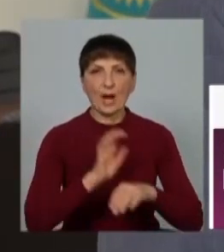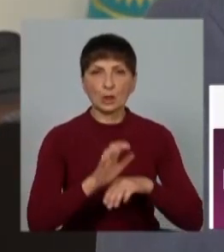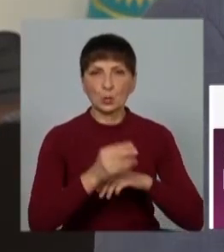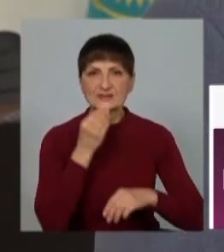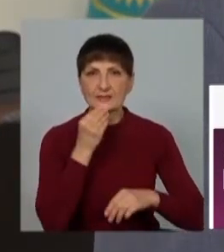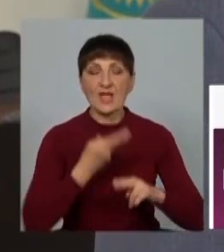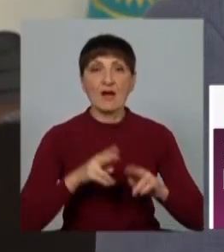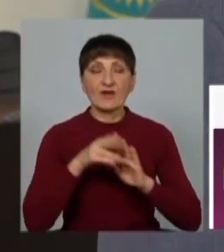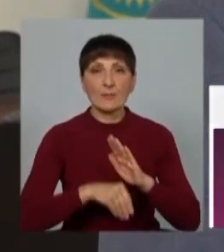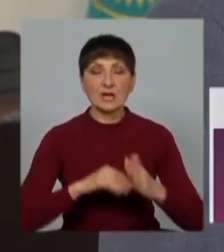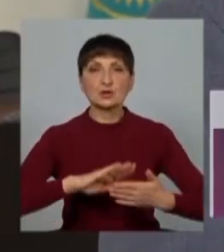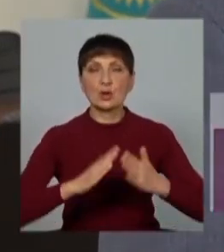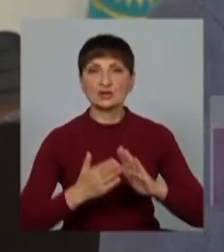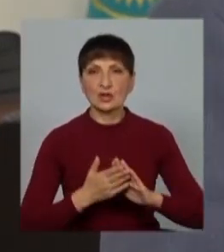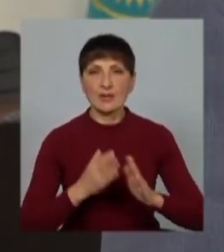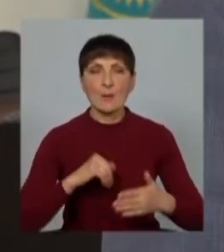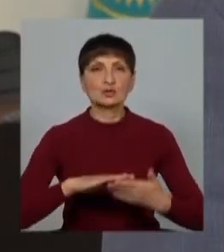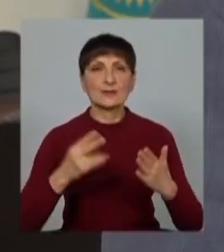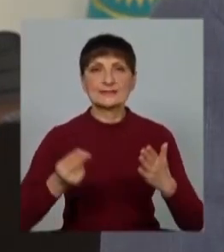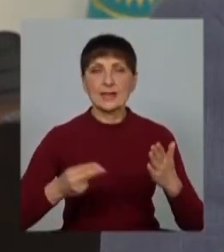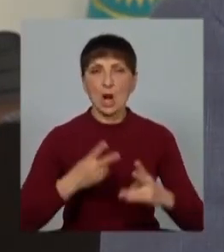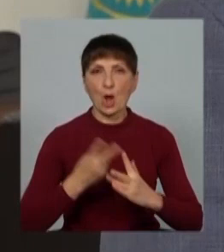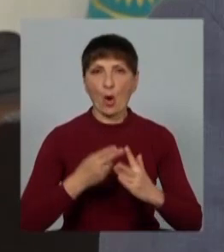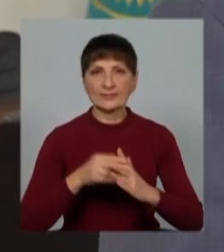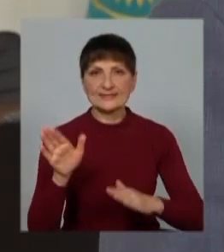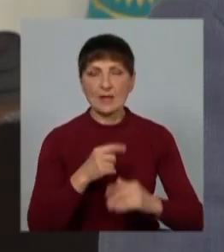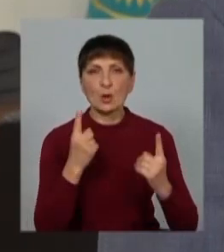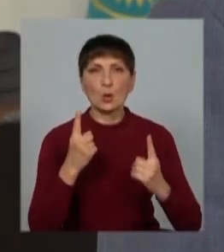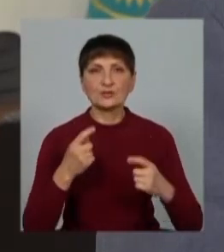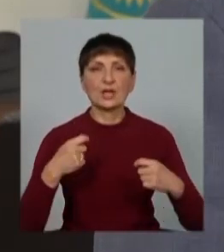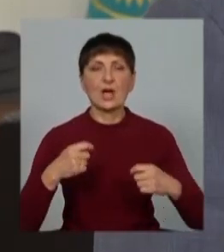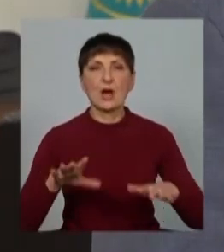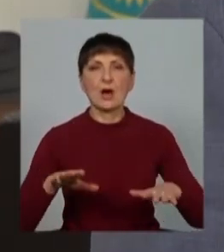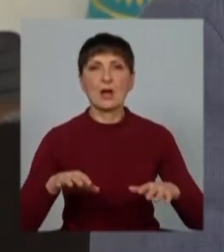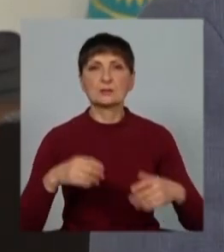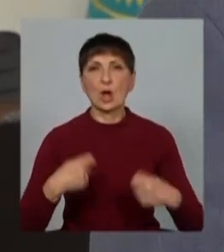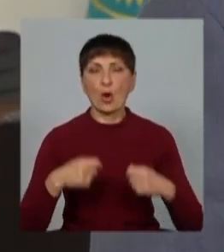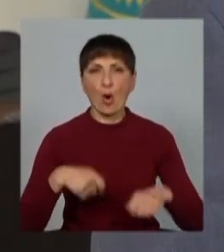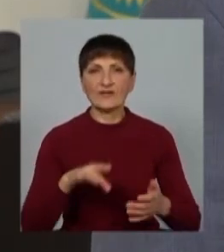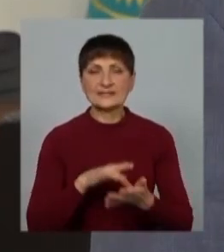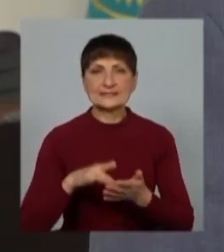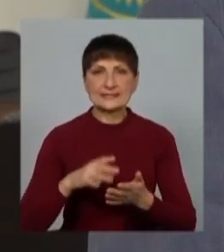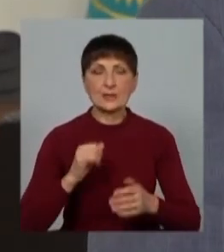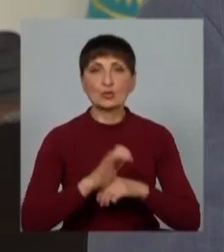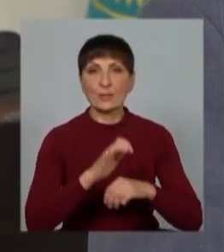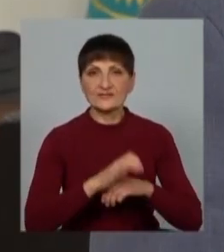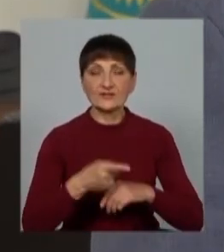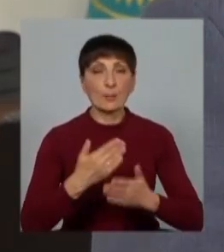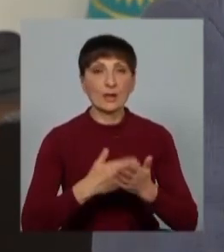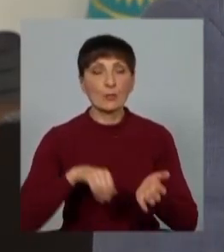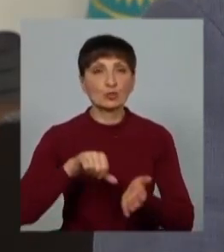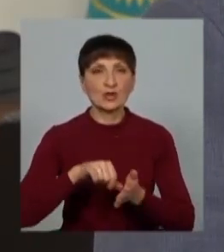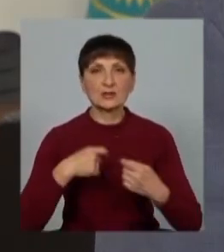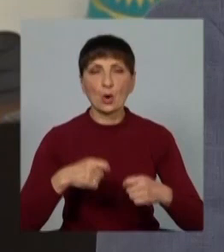В рамках данного стабилизационного фонда у нас заключены льготные займы с крупными торговыми сетями и производителями. В этой программе у нас